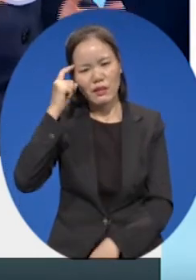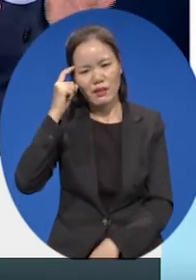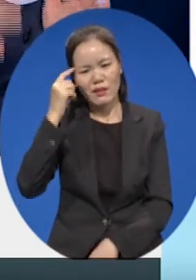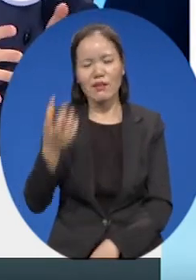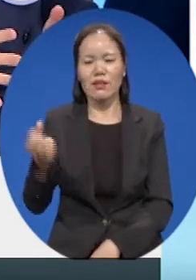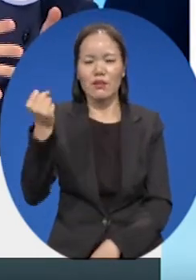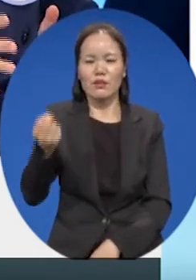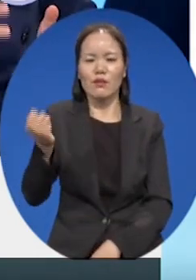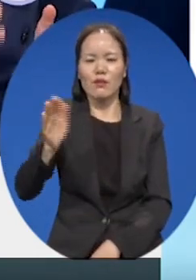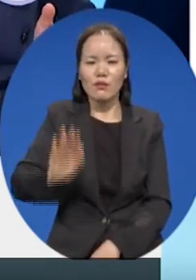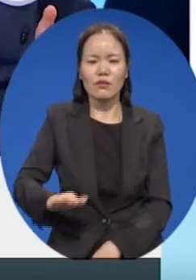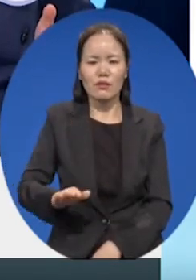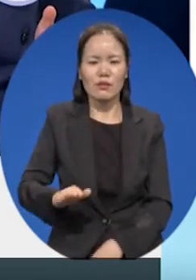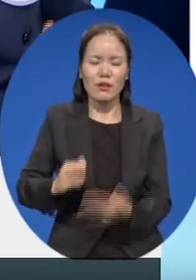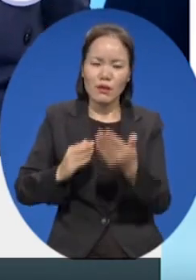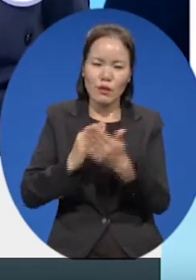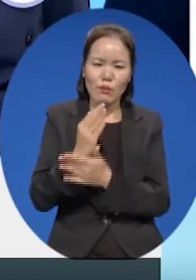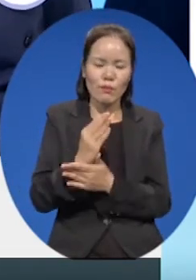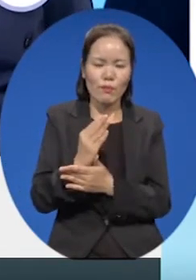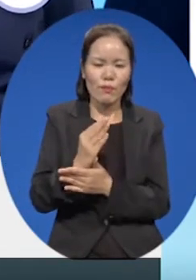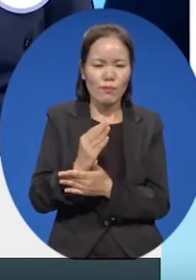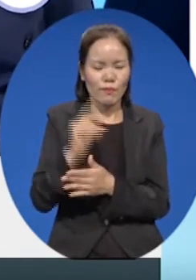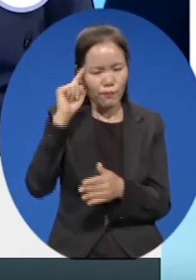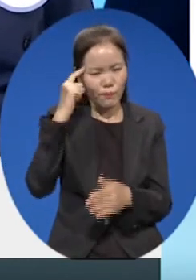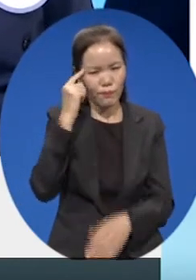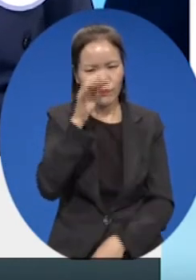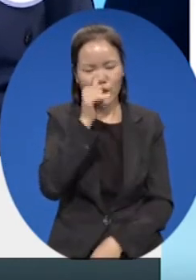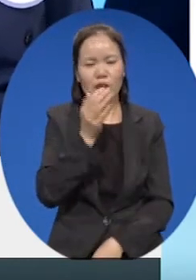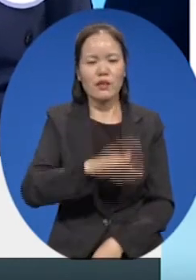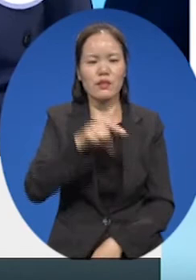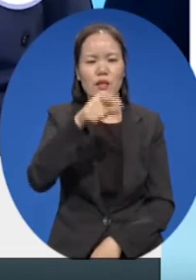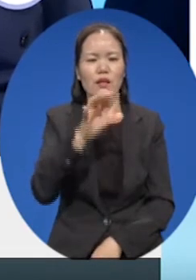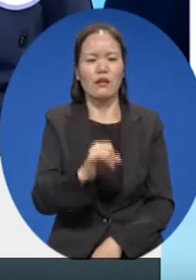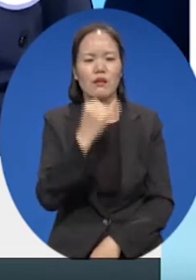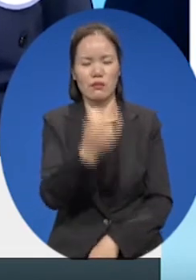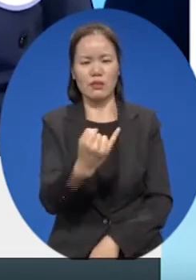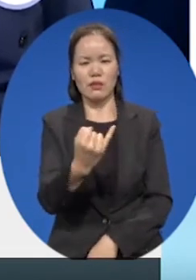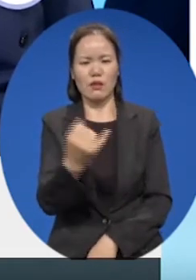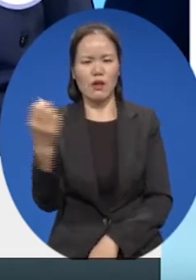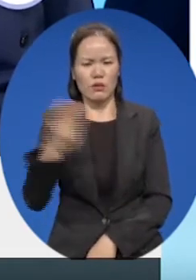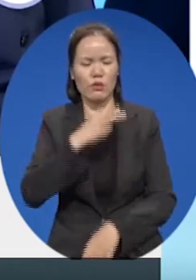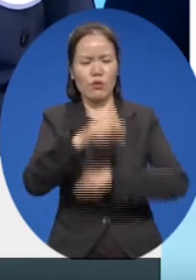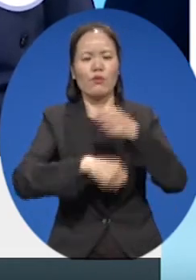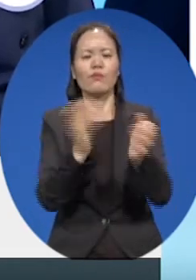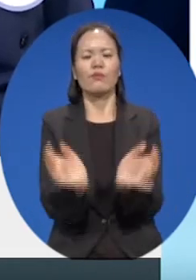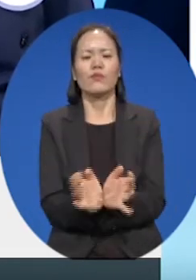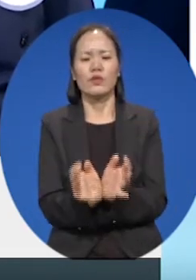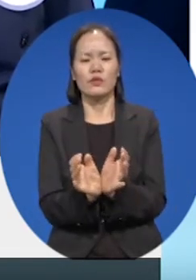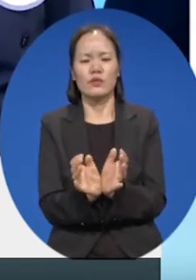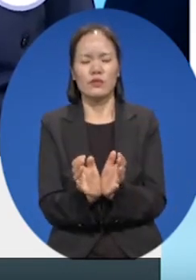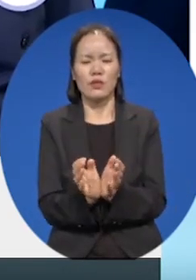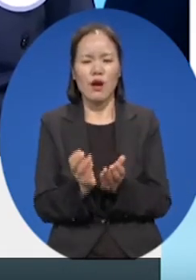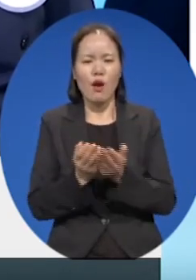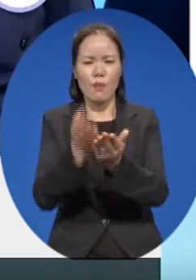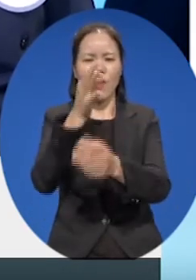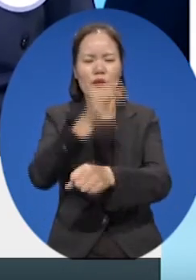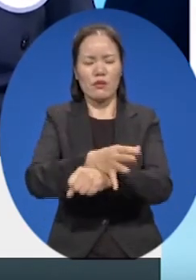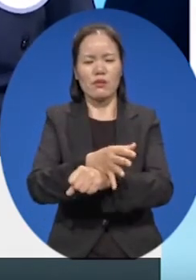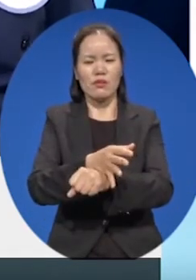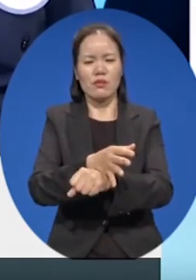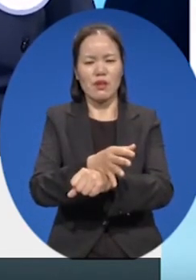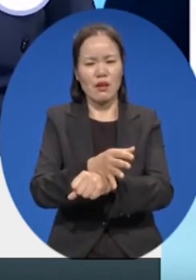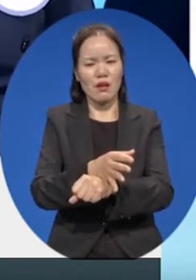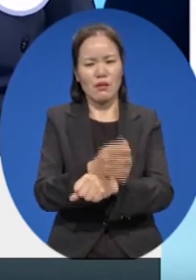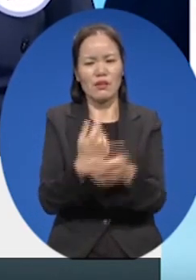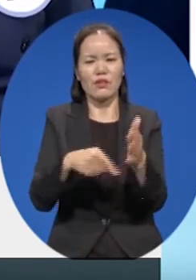어떤 정무적인 판단이 있겠지만 지금 강경화 장관에 대해서까지 네. 여기까지 지금 민주당이 요트를 타러 카리브해에서